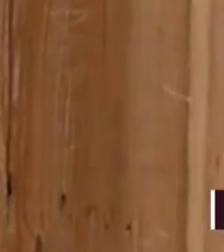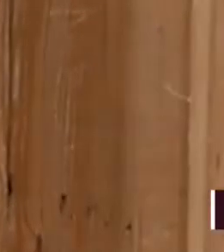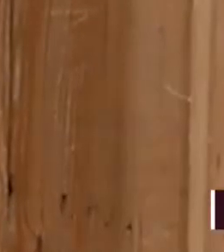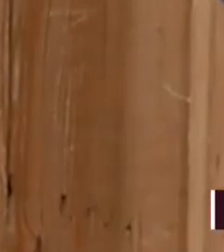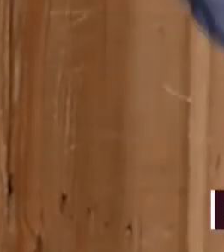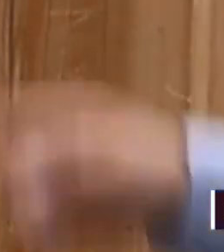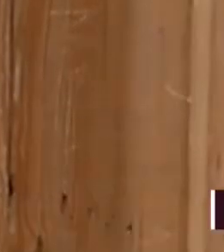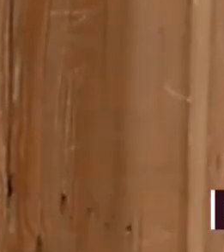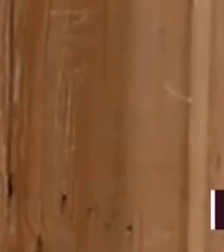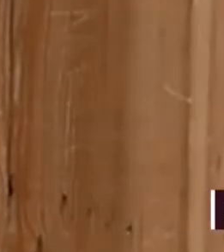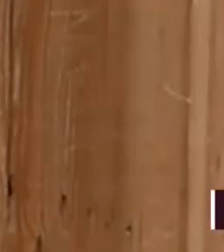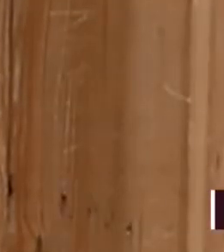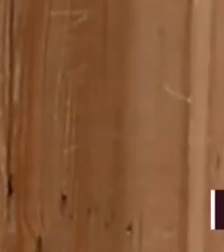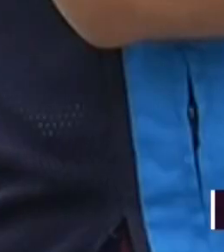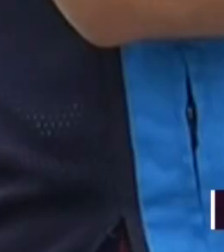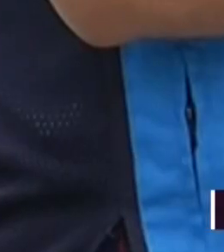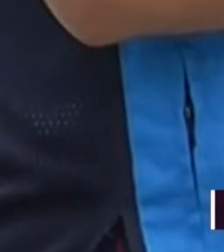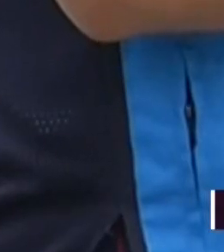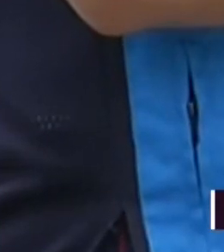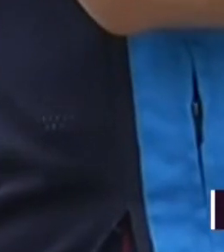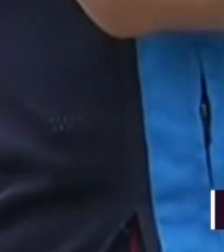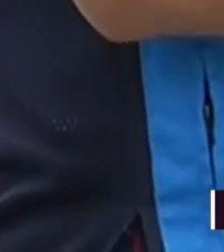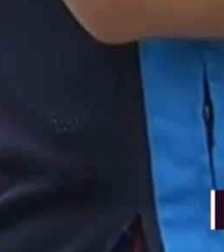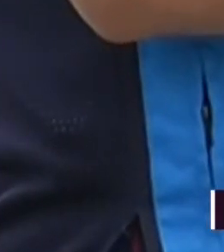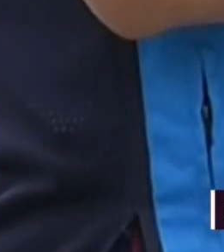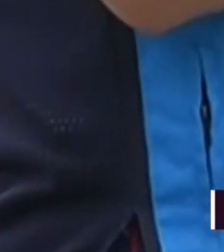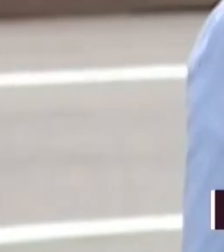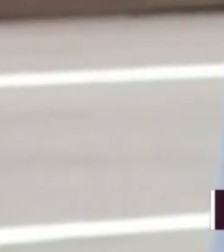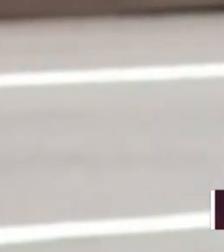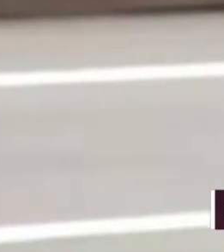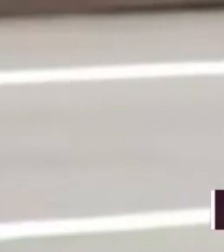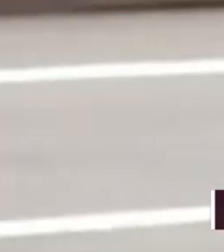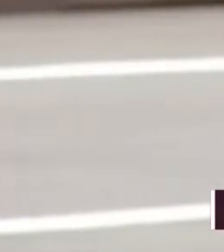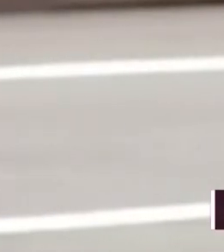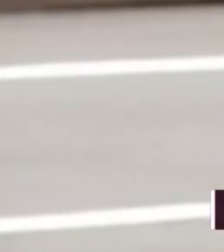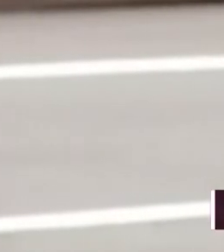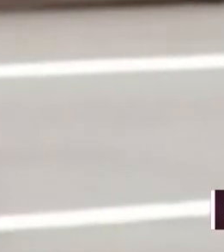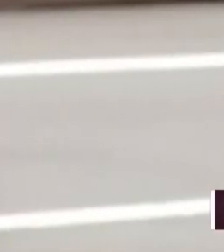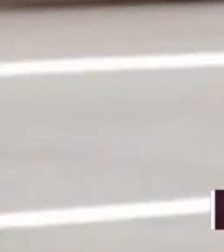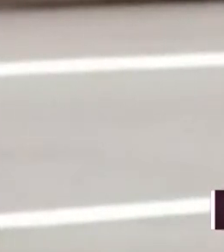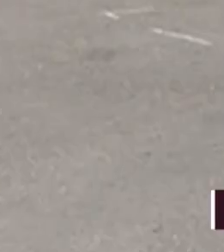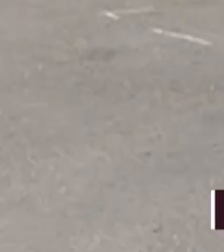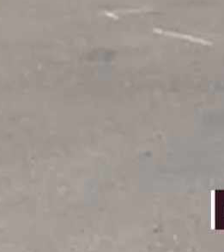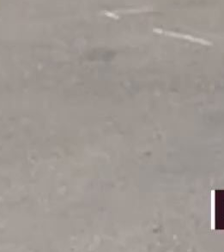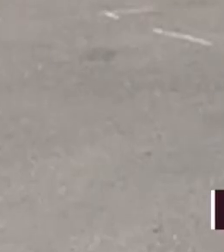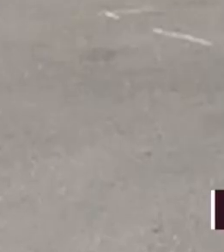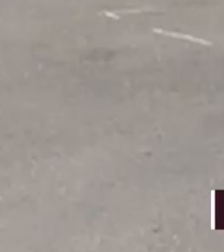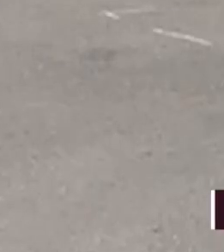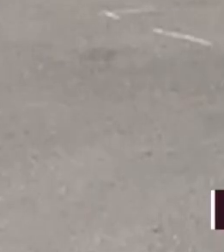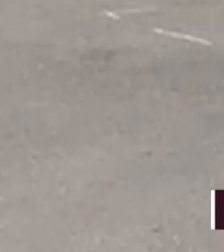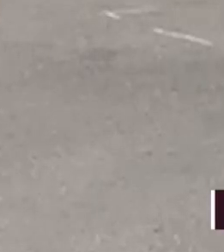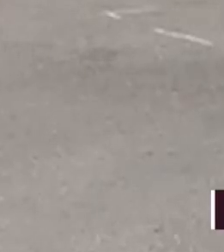Тұңғыш президент саябағы, Медеу мұз айдыны маңында, Көктөбеге және әуежайға қойылады. Себебі аталған маңда туристер көп